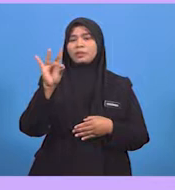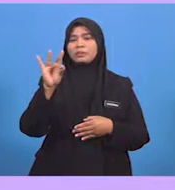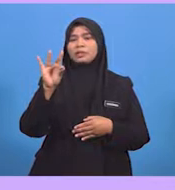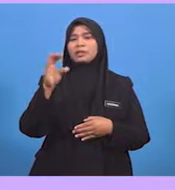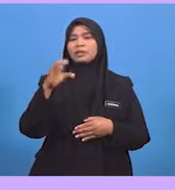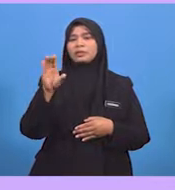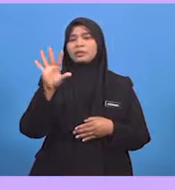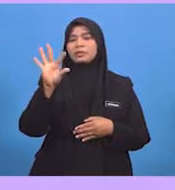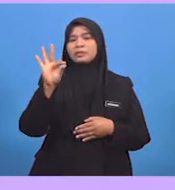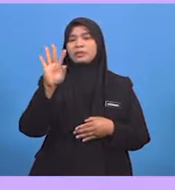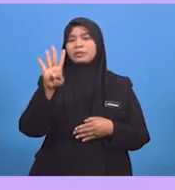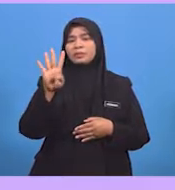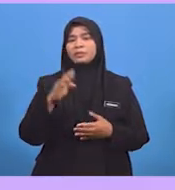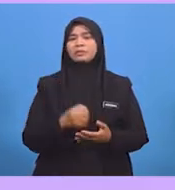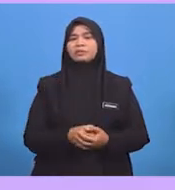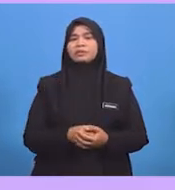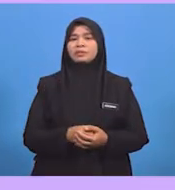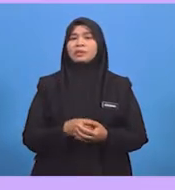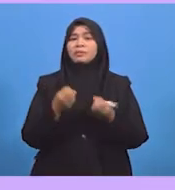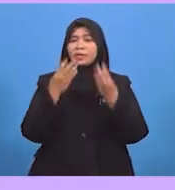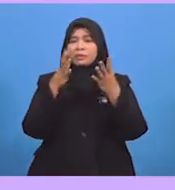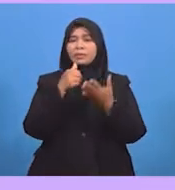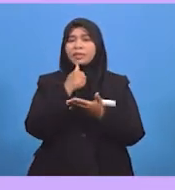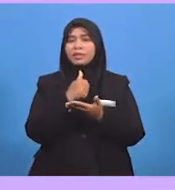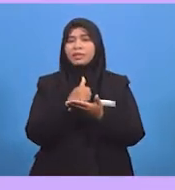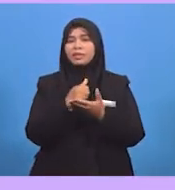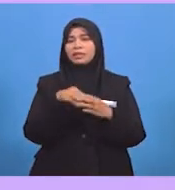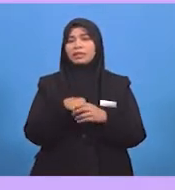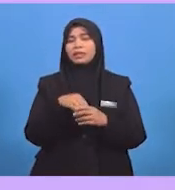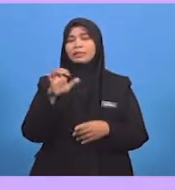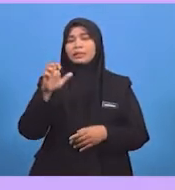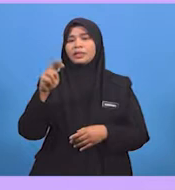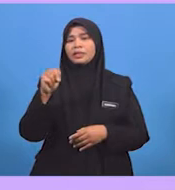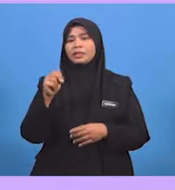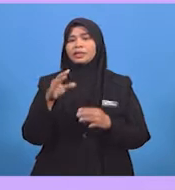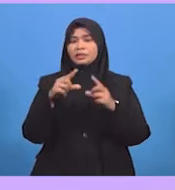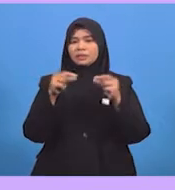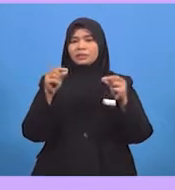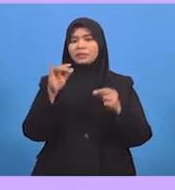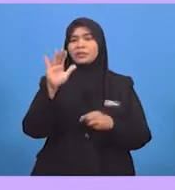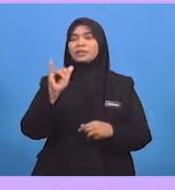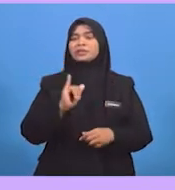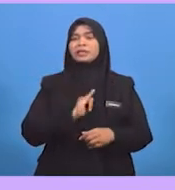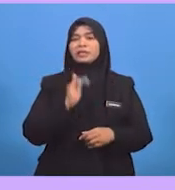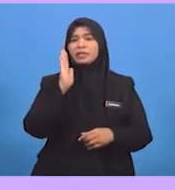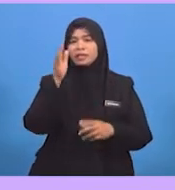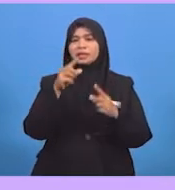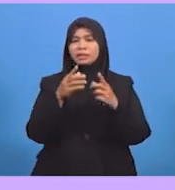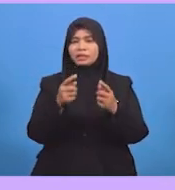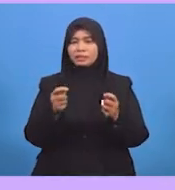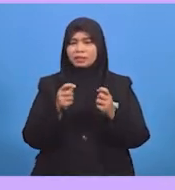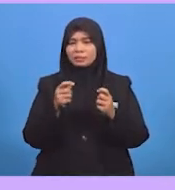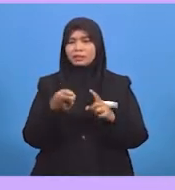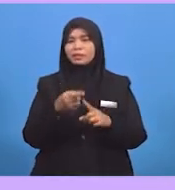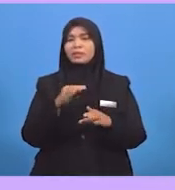RM3,894 untuk berbelanja di Jepun, berapakah nilai yen Jepun yang saya akan terima daripada bank atau